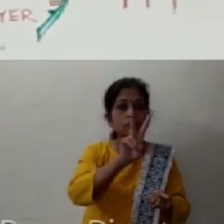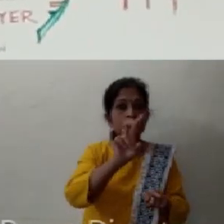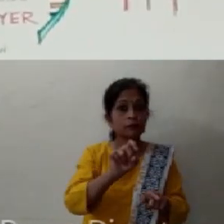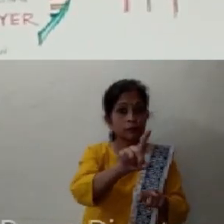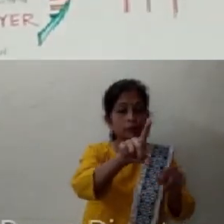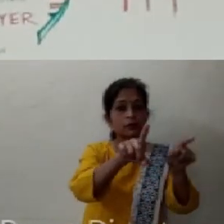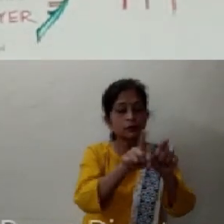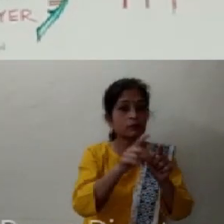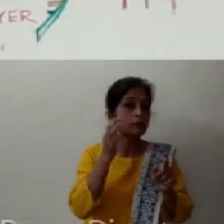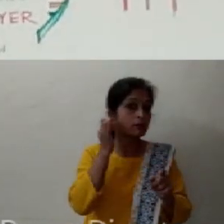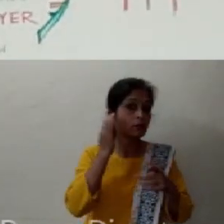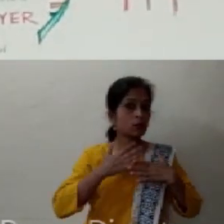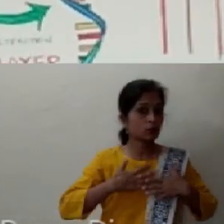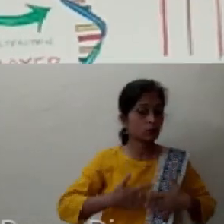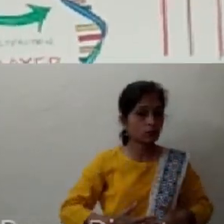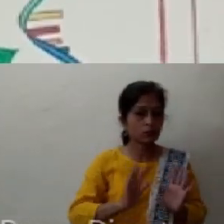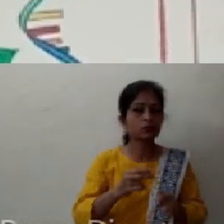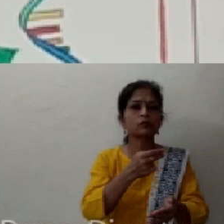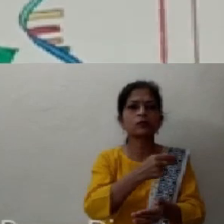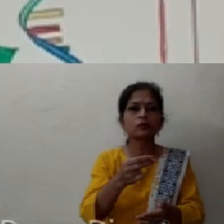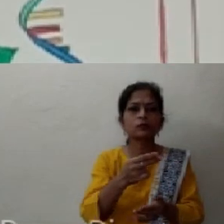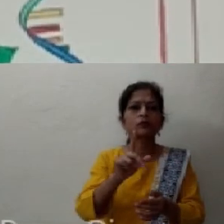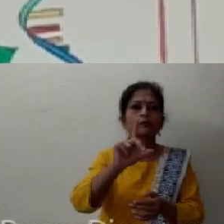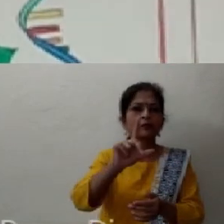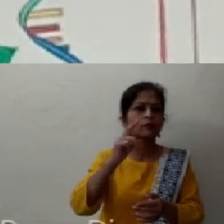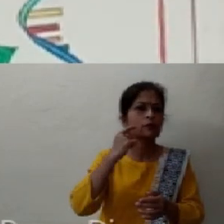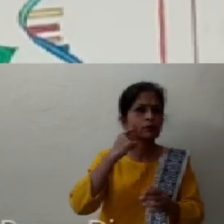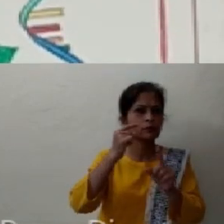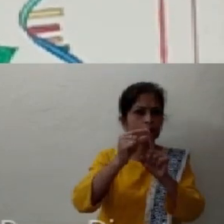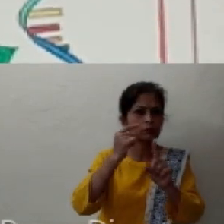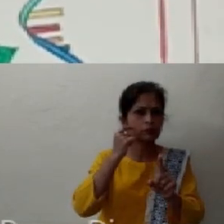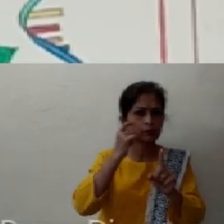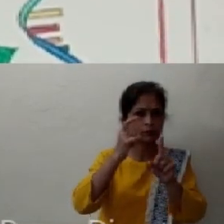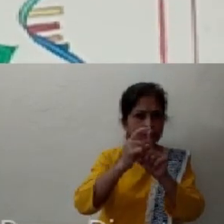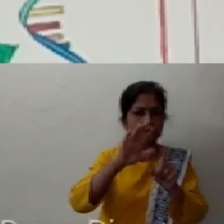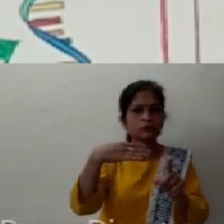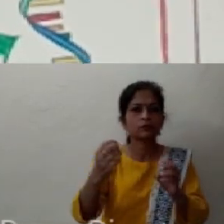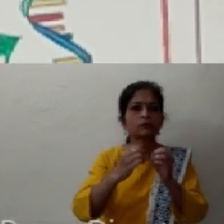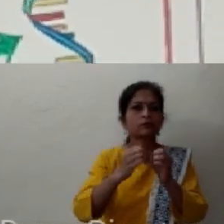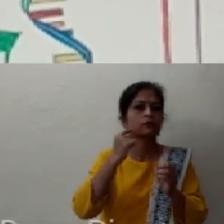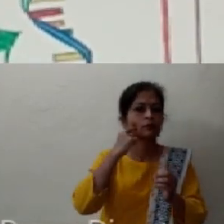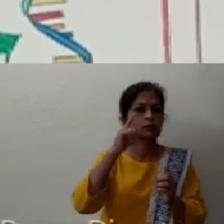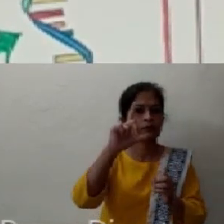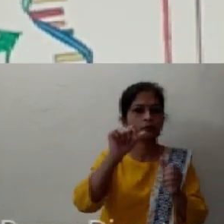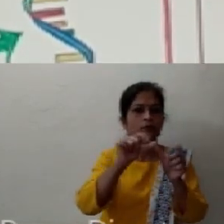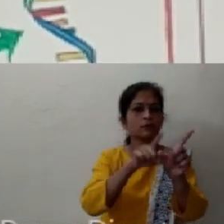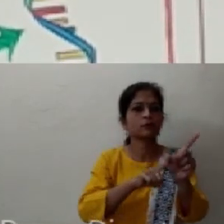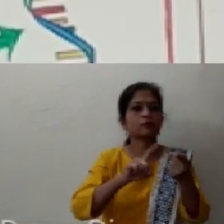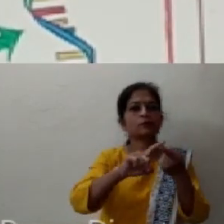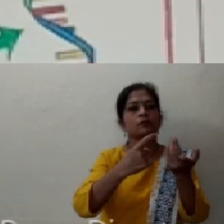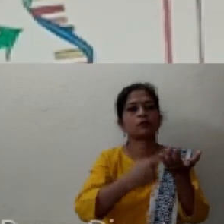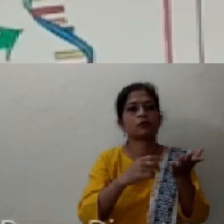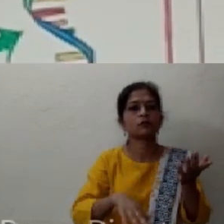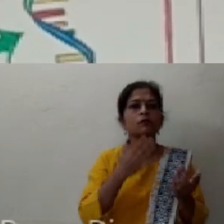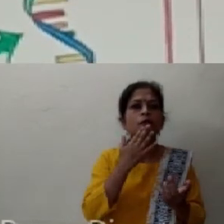इस वायरस के पास भी एक कवच और एक कुंडल है, या दो चीजें हैं जिसे कि हम लिपिड बाइलेयर बोलते हैं। ये